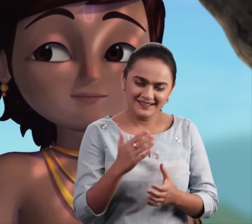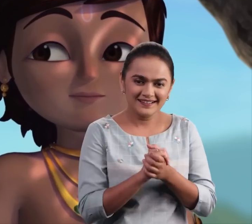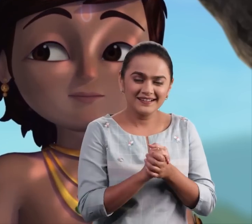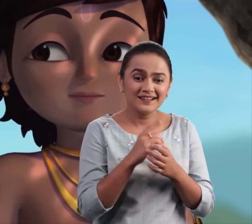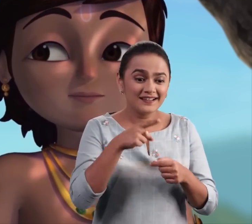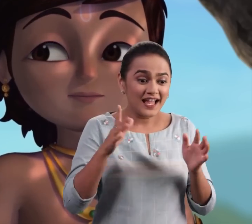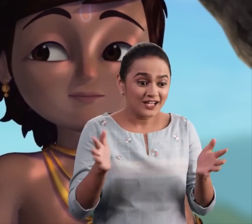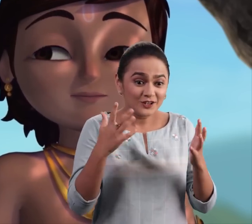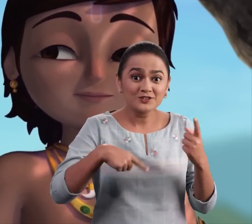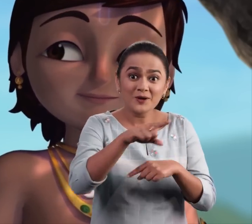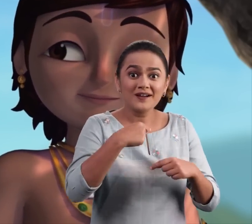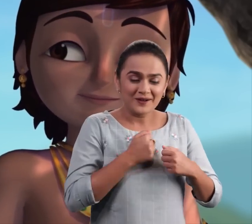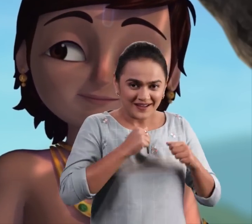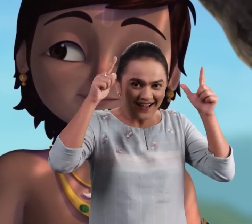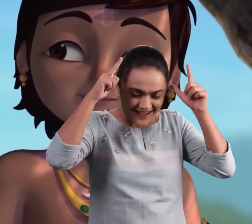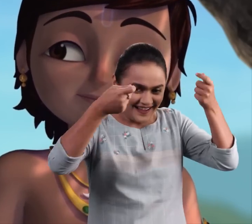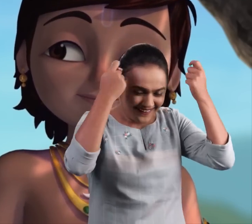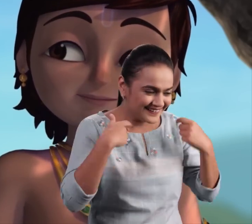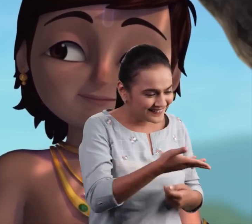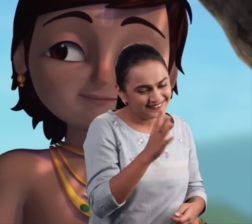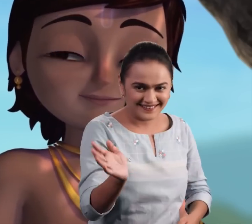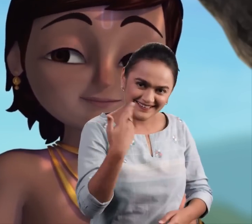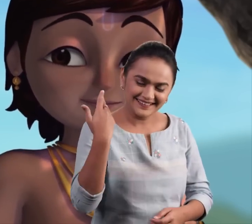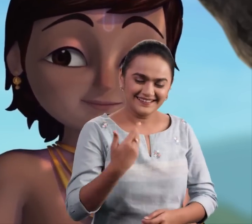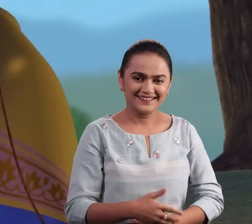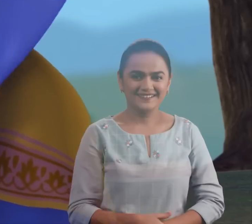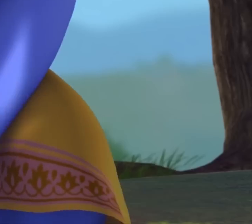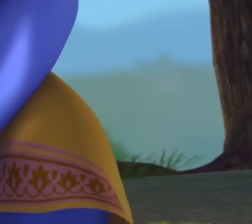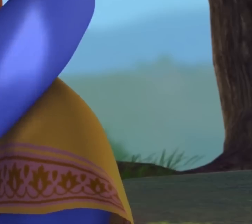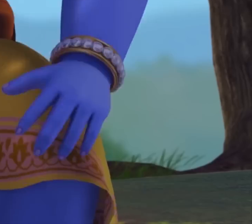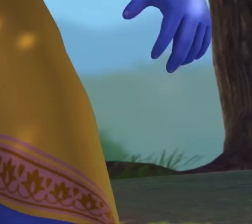चलो मित्रों, त्योहार के लिए अपनी गायों को सजाया जाए।